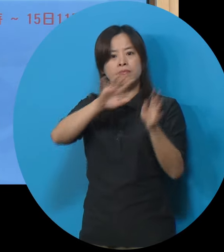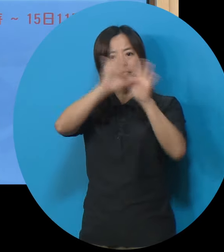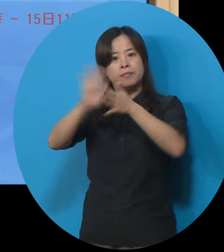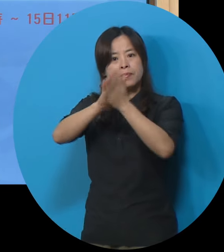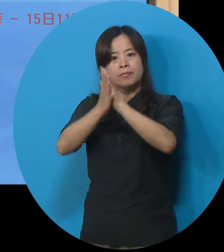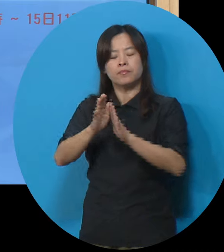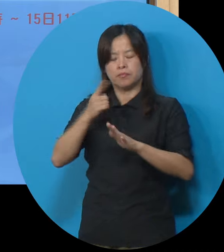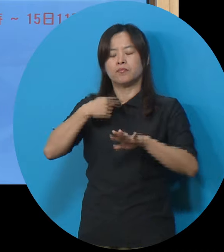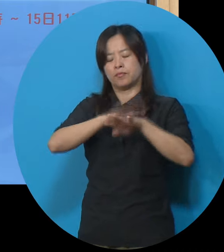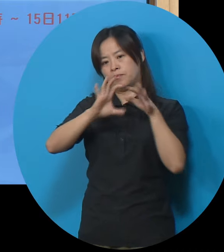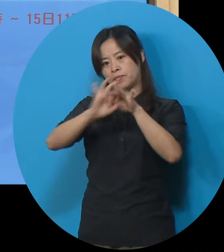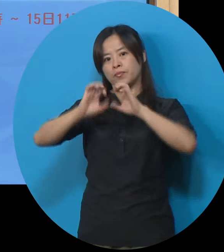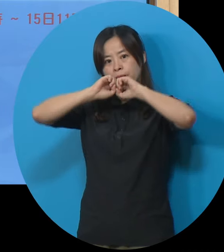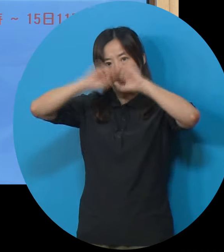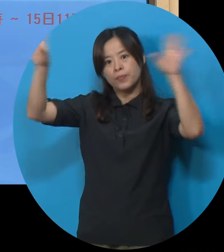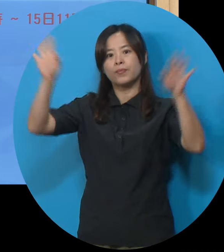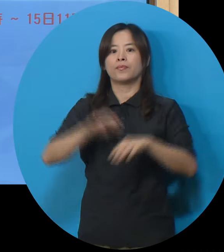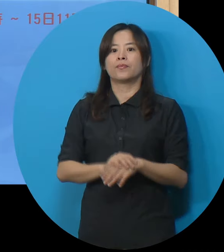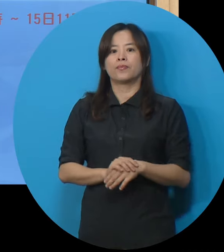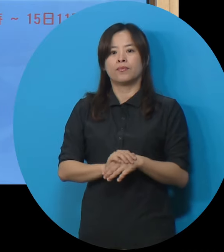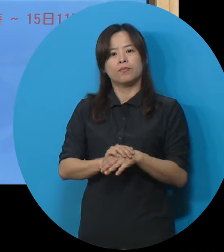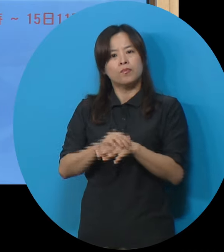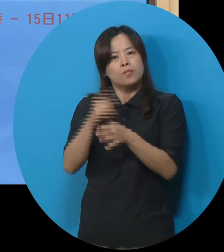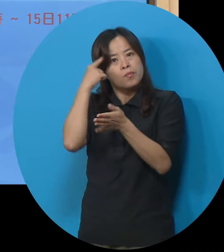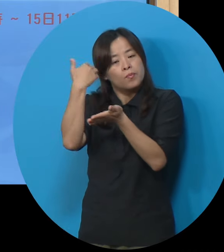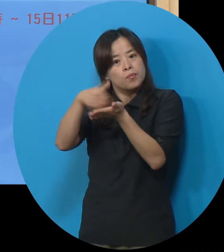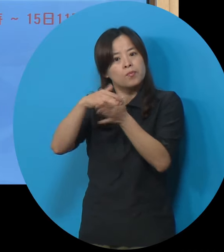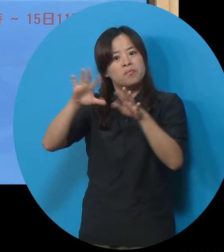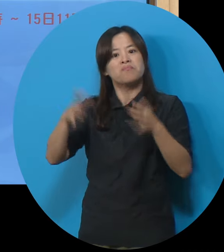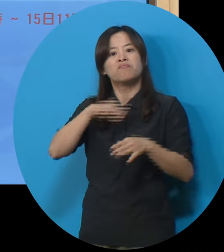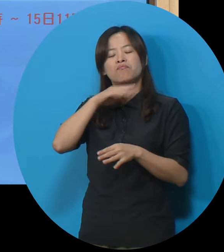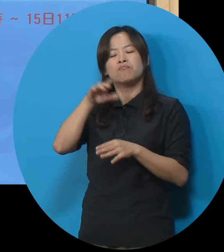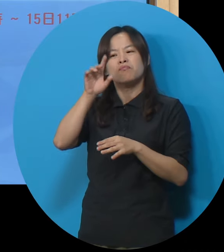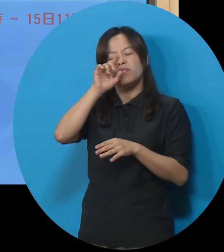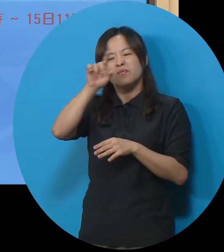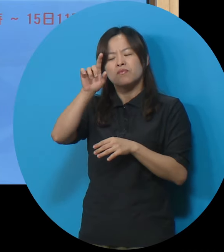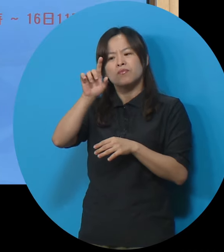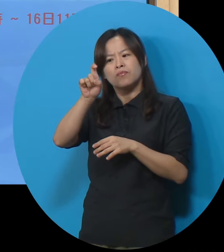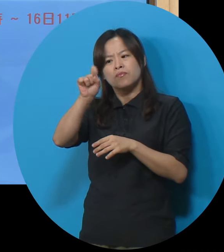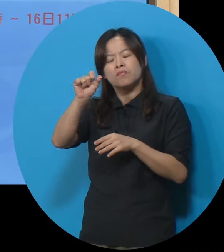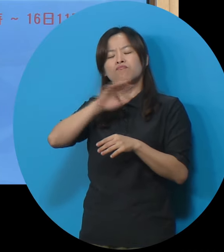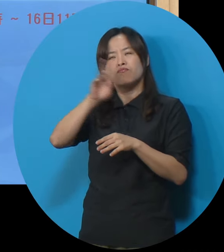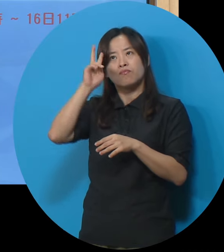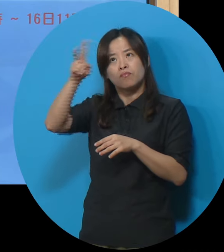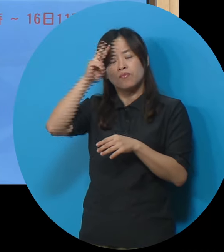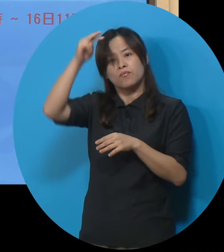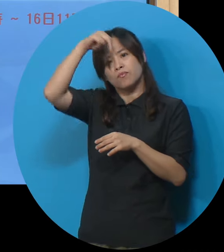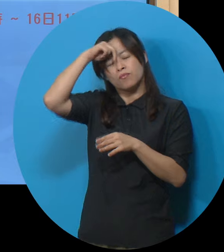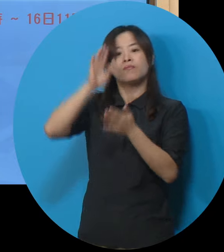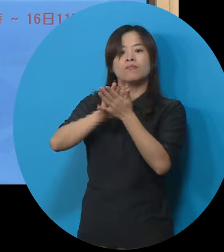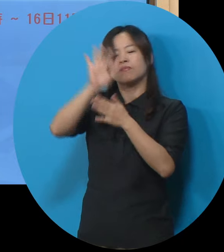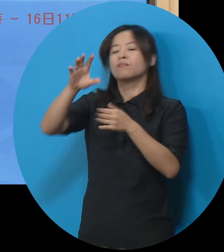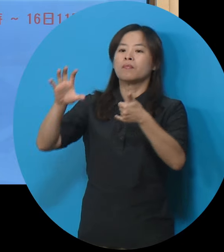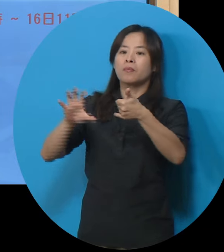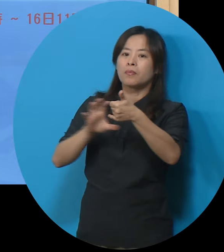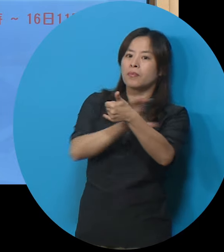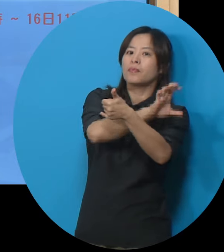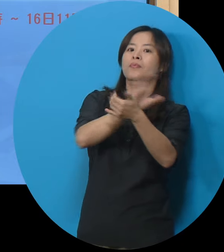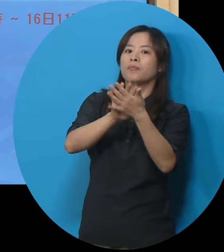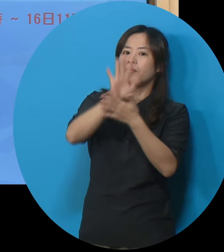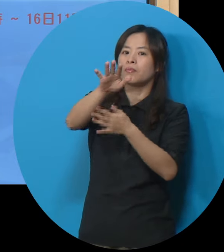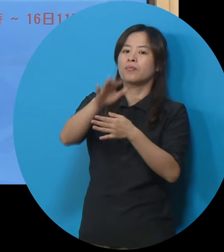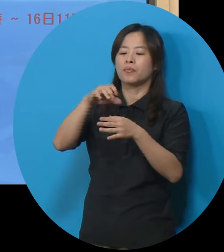的变化气象局会持续的关注预计要等到15号也就是后天的下半天之后当台风中心逐渐远离